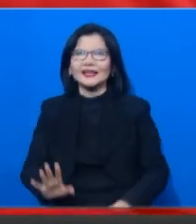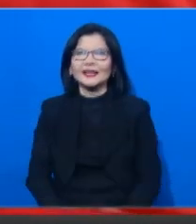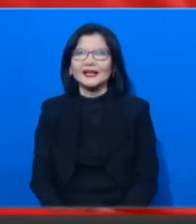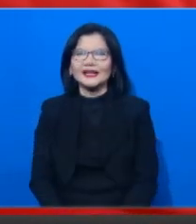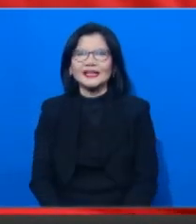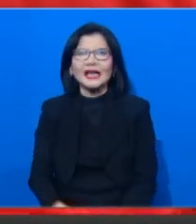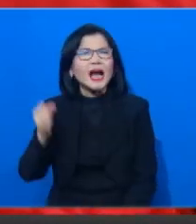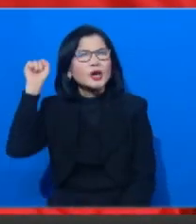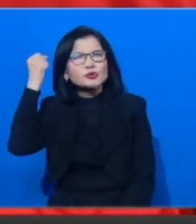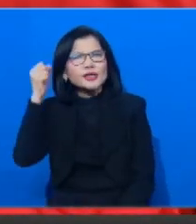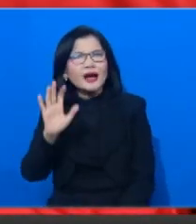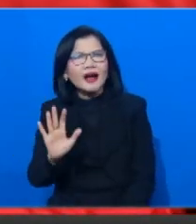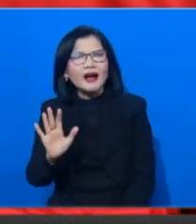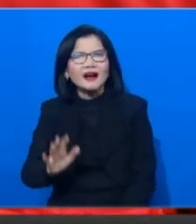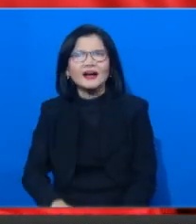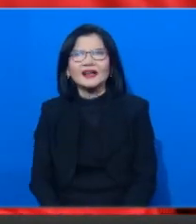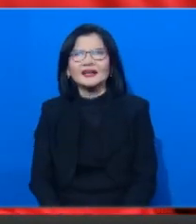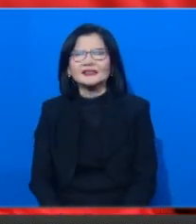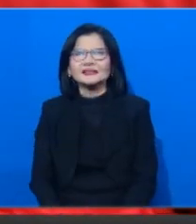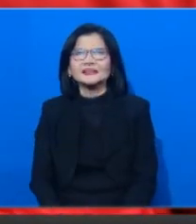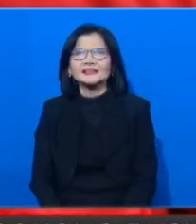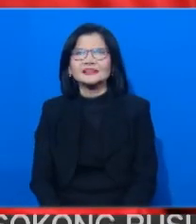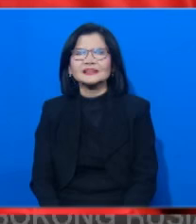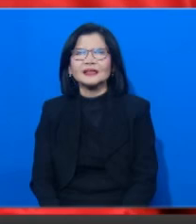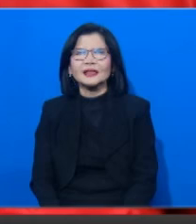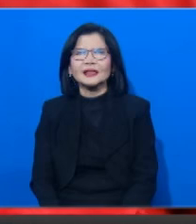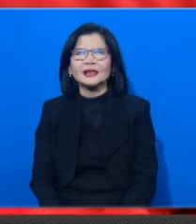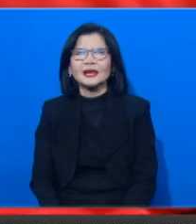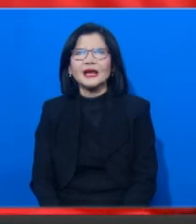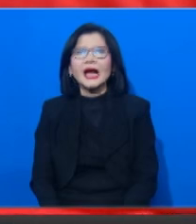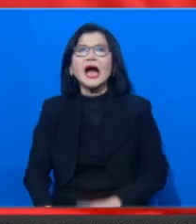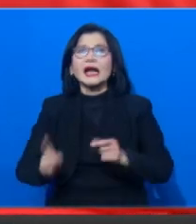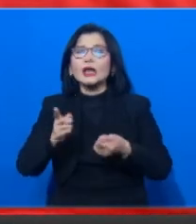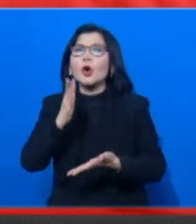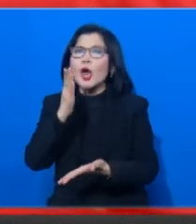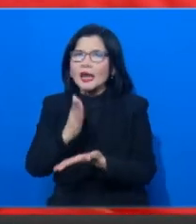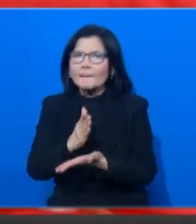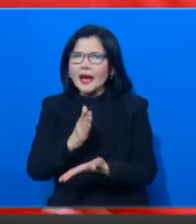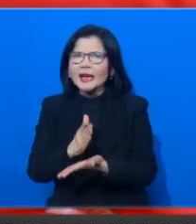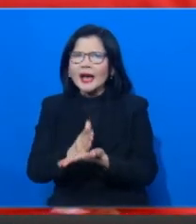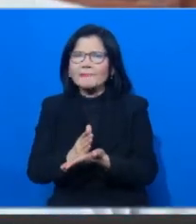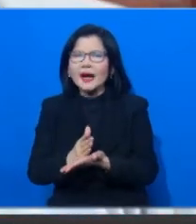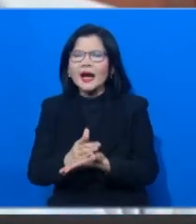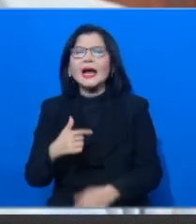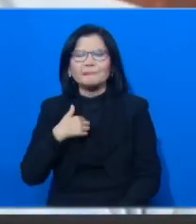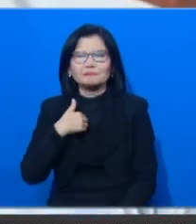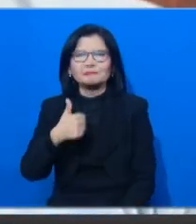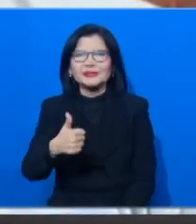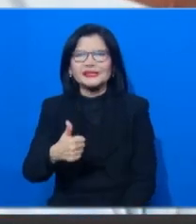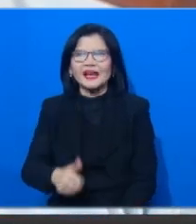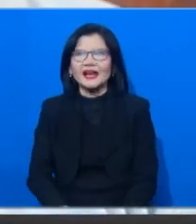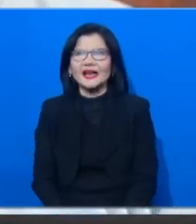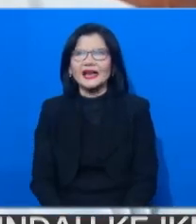Susah nggak narinya? Susahnya apa? Tapi kalau udah lama itu nggak gini susah ya.